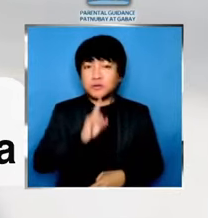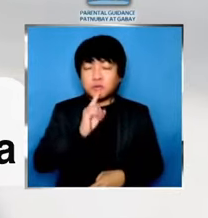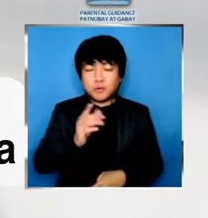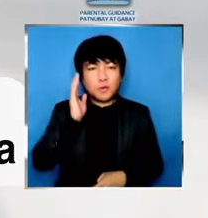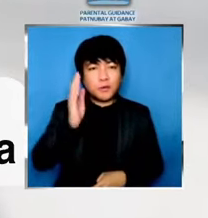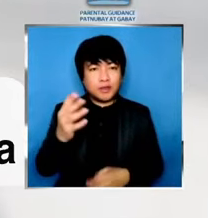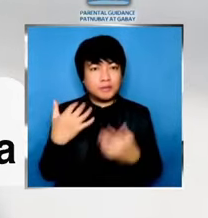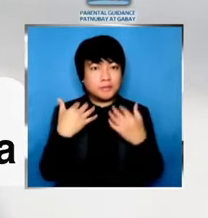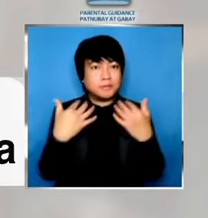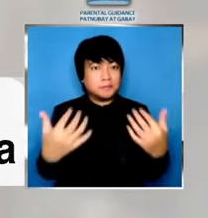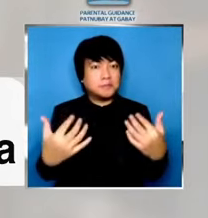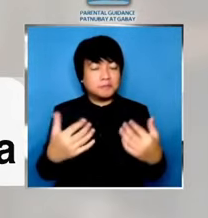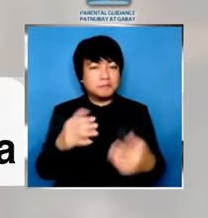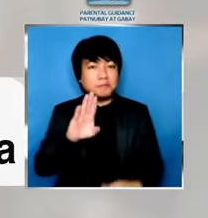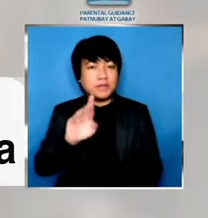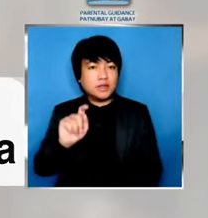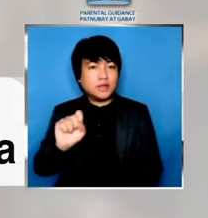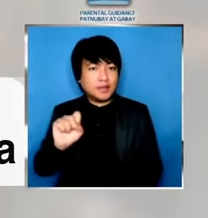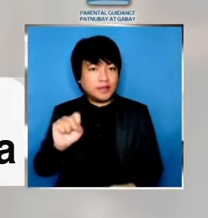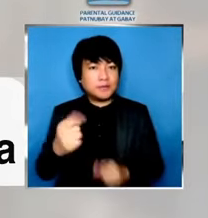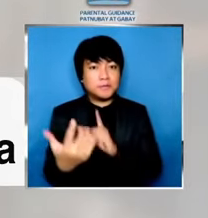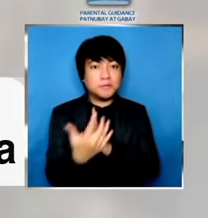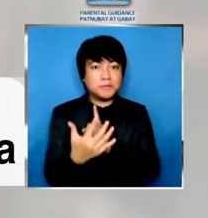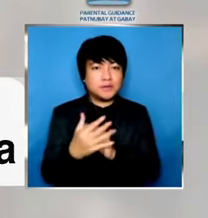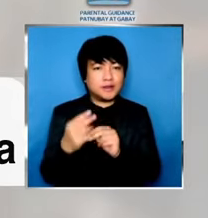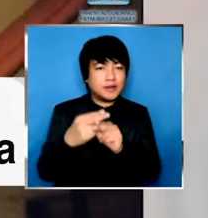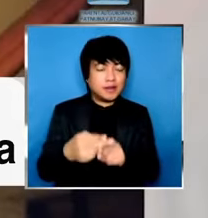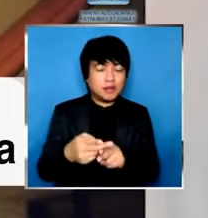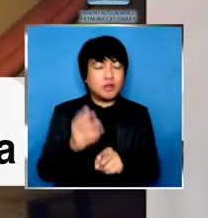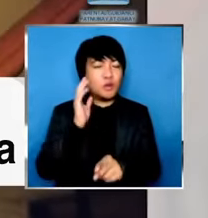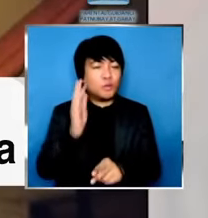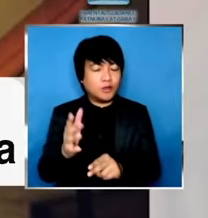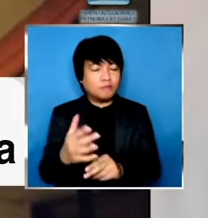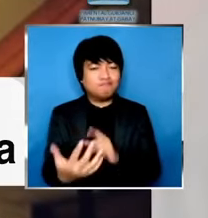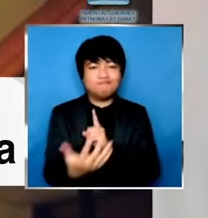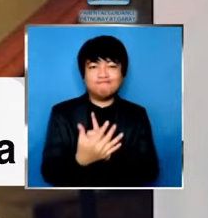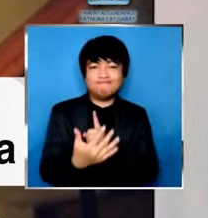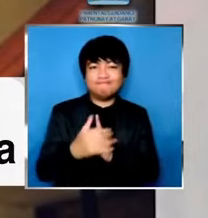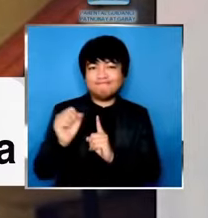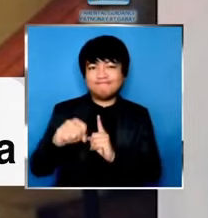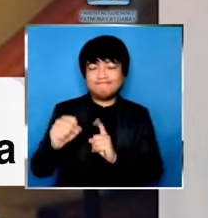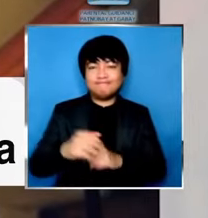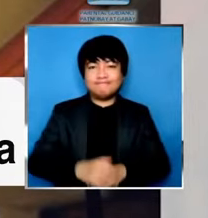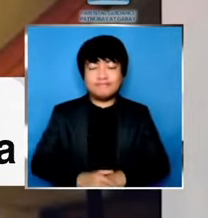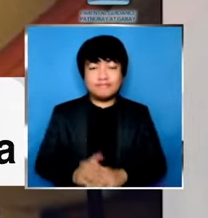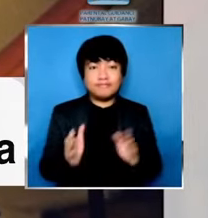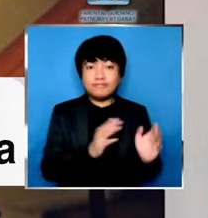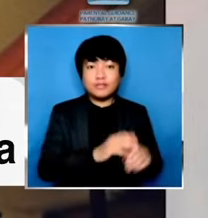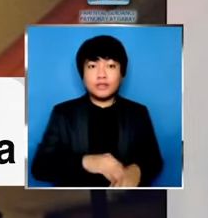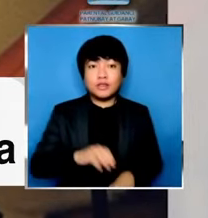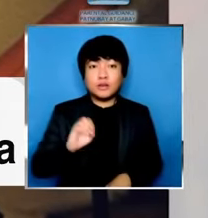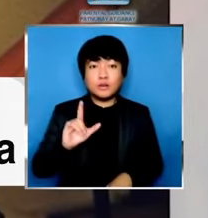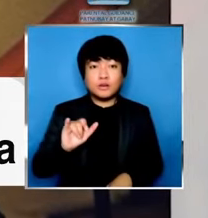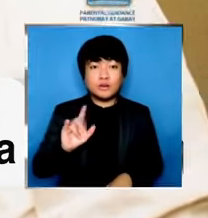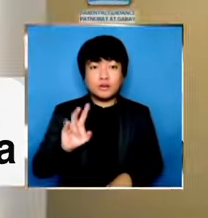ARMY ang kanyang side as a solo artist. Ang film pop star naman si Olivia Rodrigo ni-reveal na rin ang tracklist ng